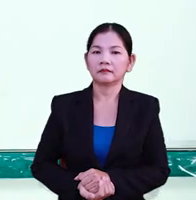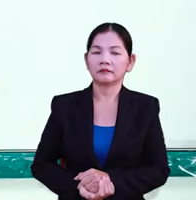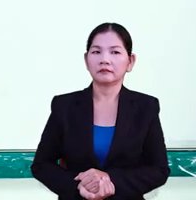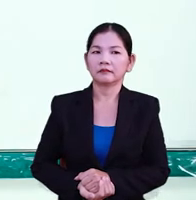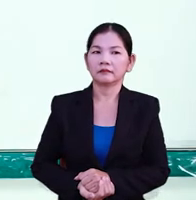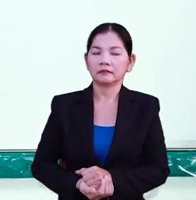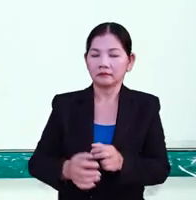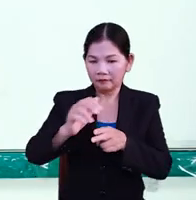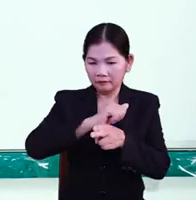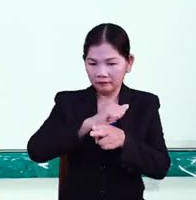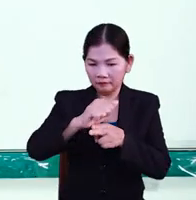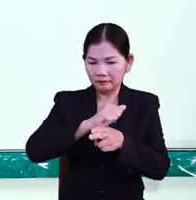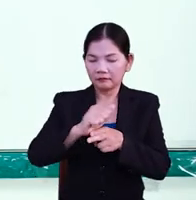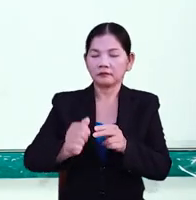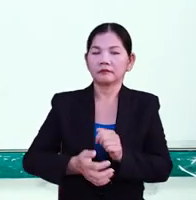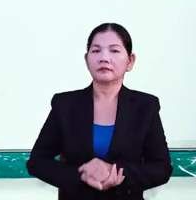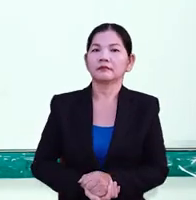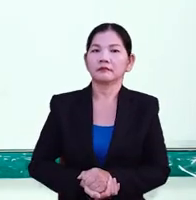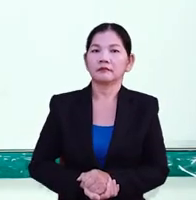លំហាត់